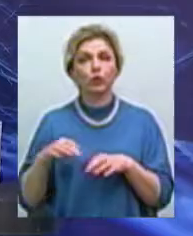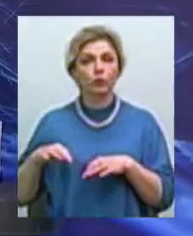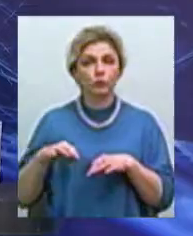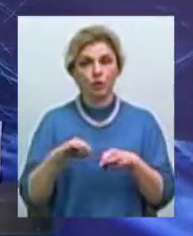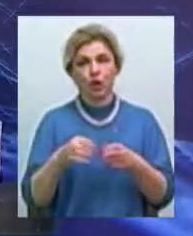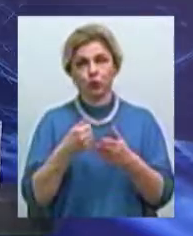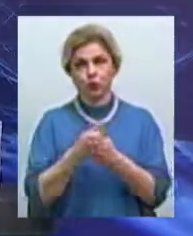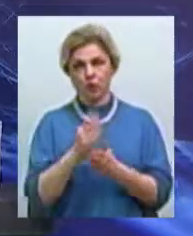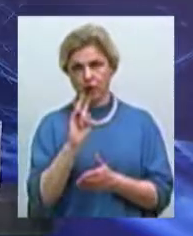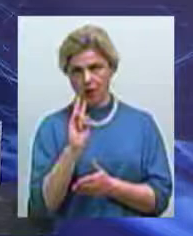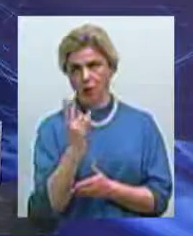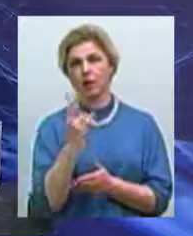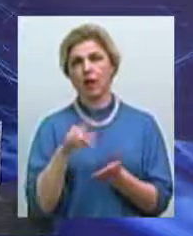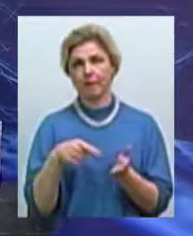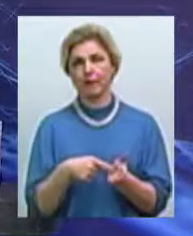де